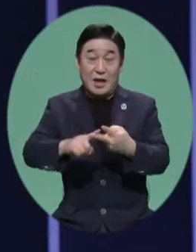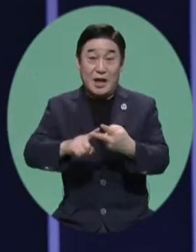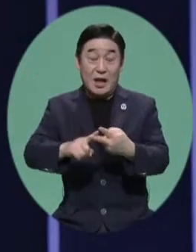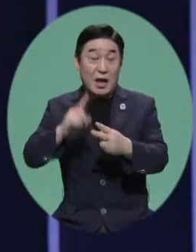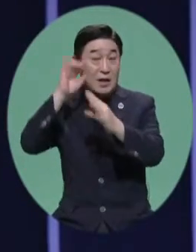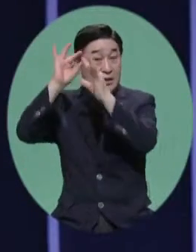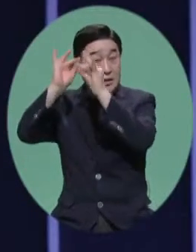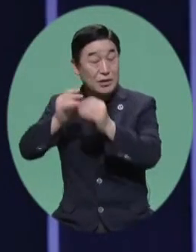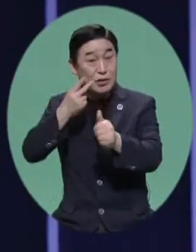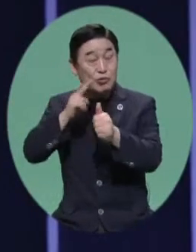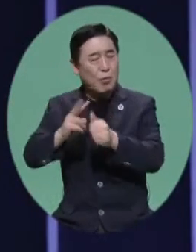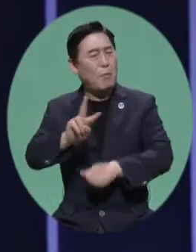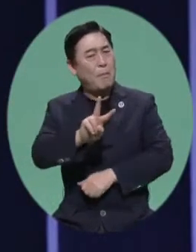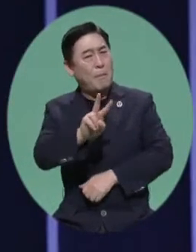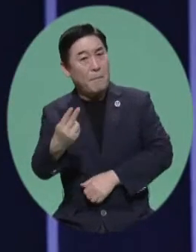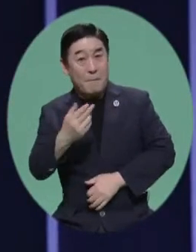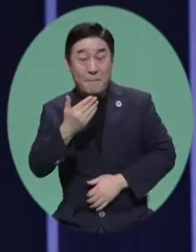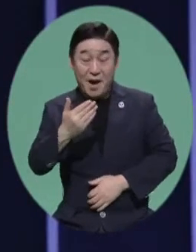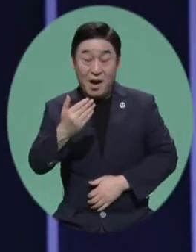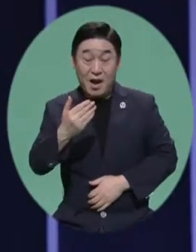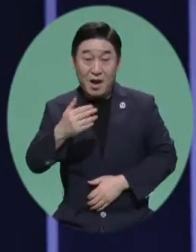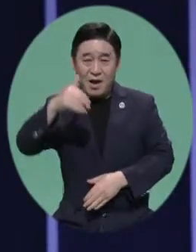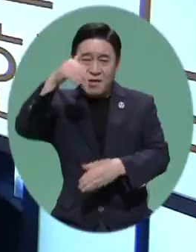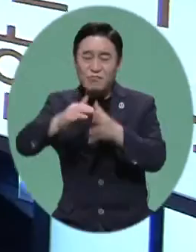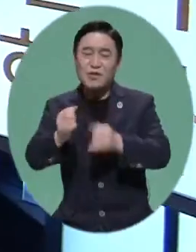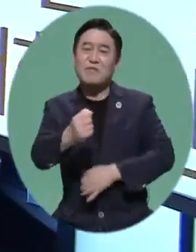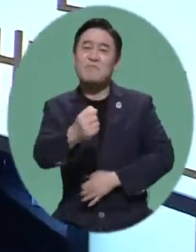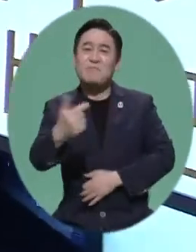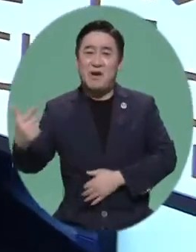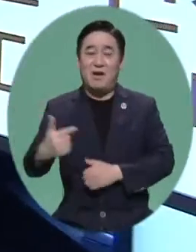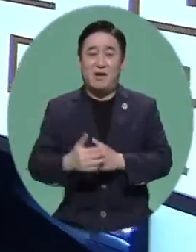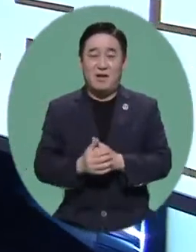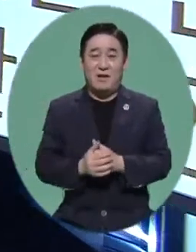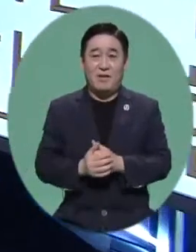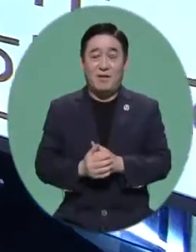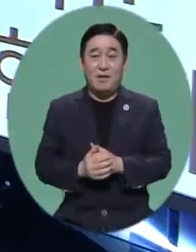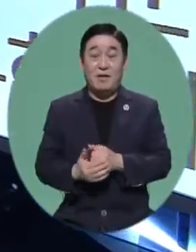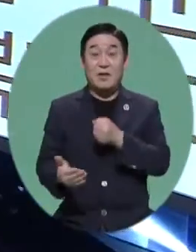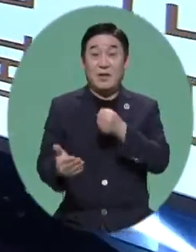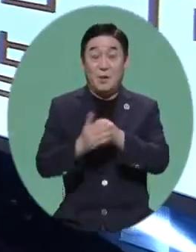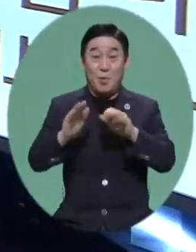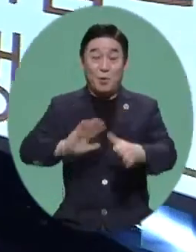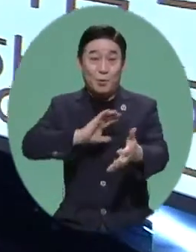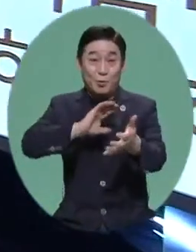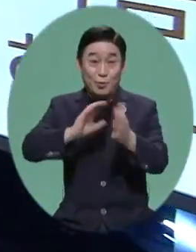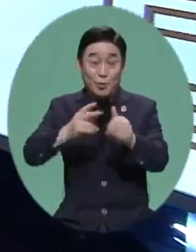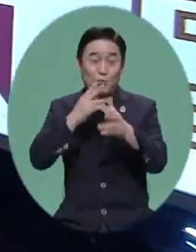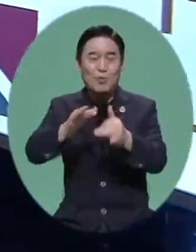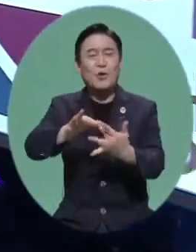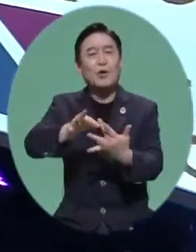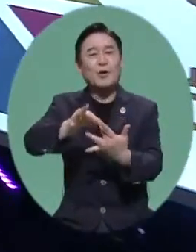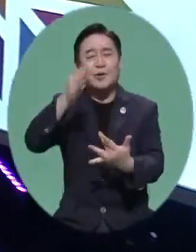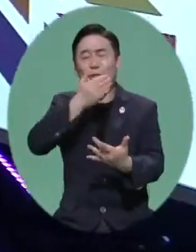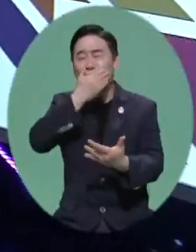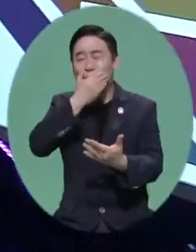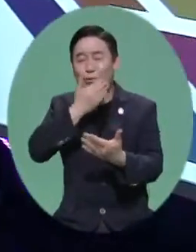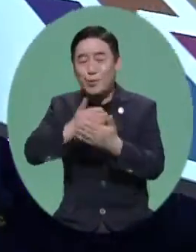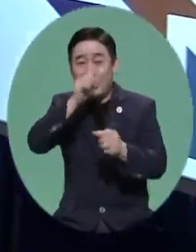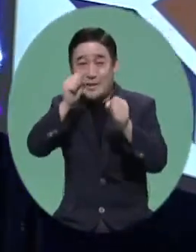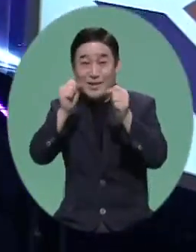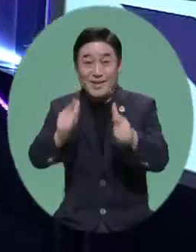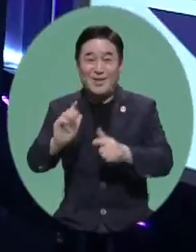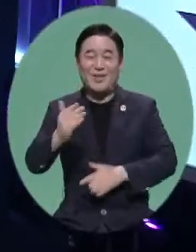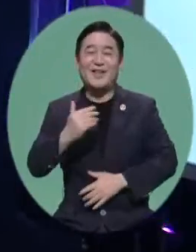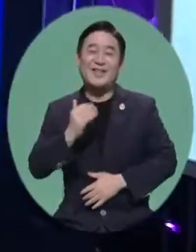지지하는 후보를 바꿀 수 있다는 유권자들 적지 않다고 합니다 그런 만큼 오늘 토론이 후보 선택에 소중한 기회가